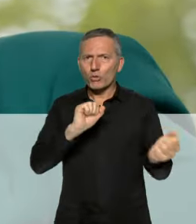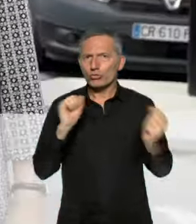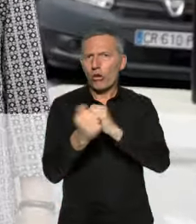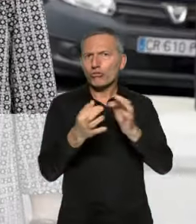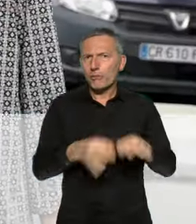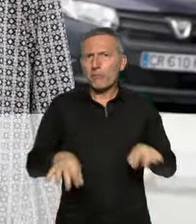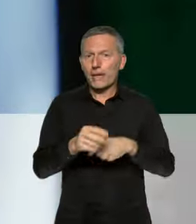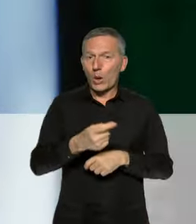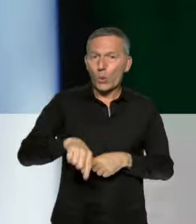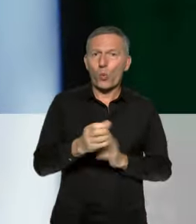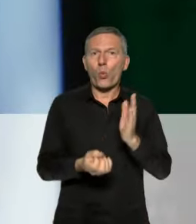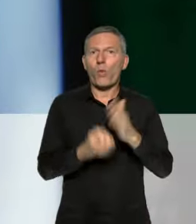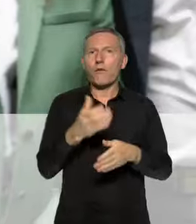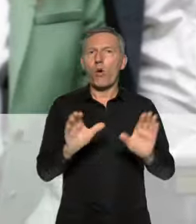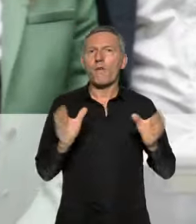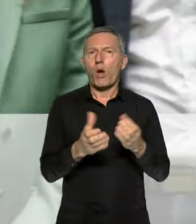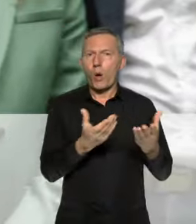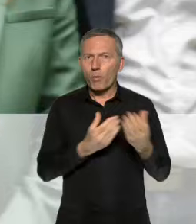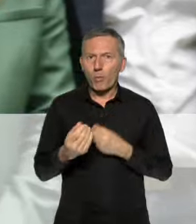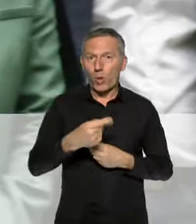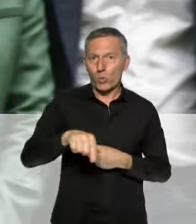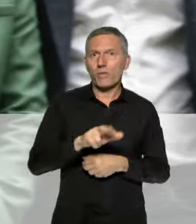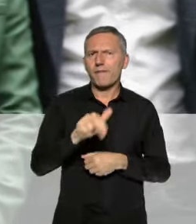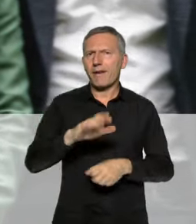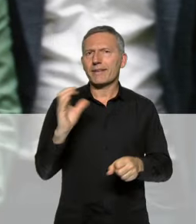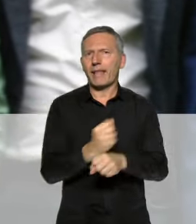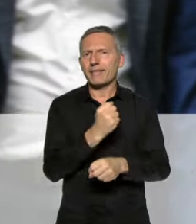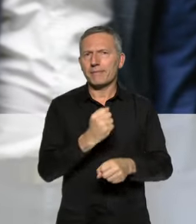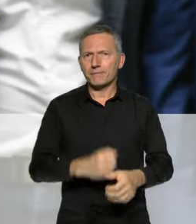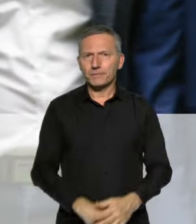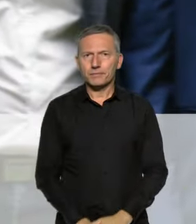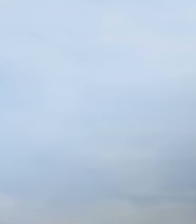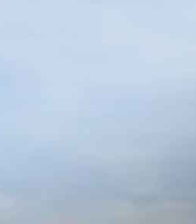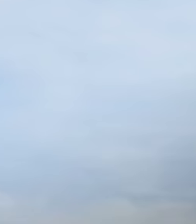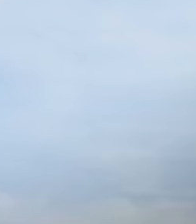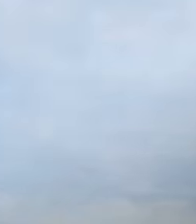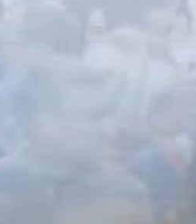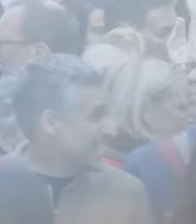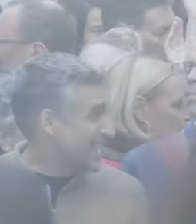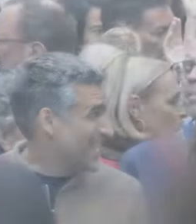vous à changer le pays. Nous sommes le nouveau Front populaire. Et nous allons gagner.